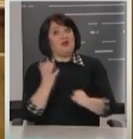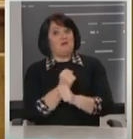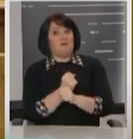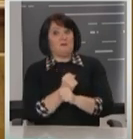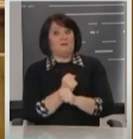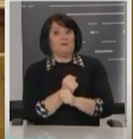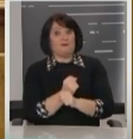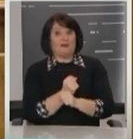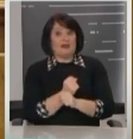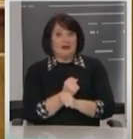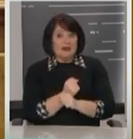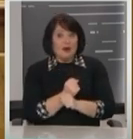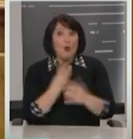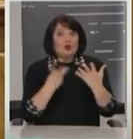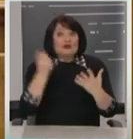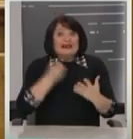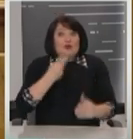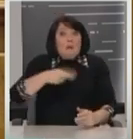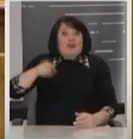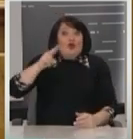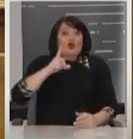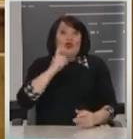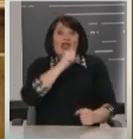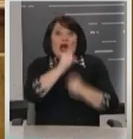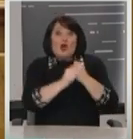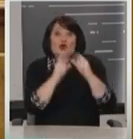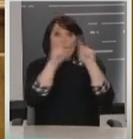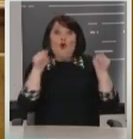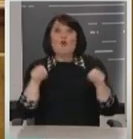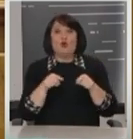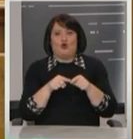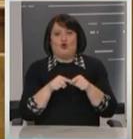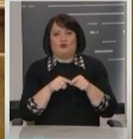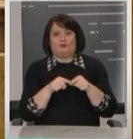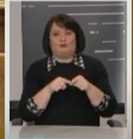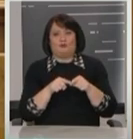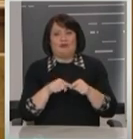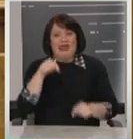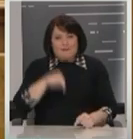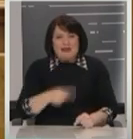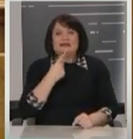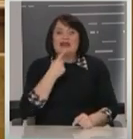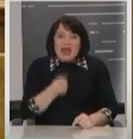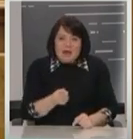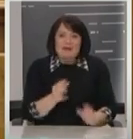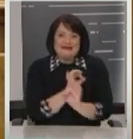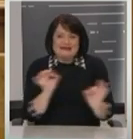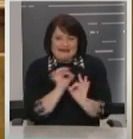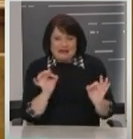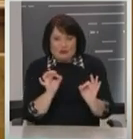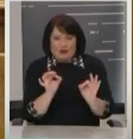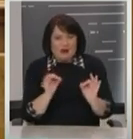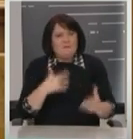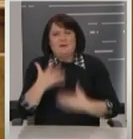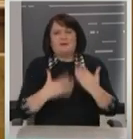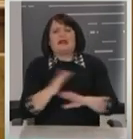επιτόκια για το δεκαετές το 8%. Εμείς σήμερα μιλάμε με βεβαιότητα για το τέλος της